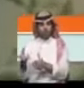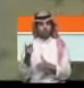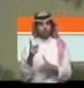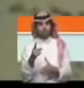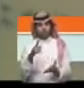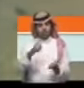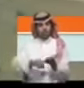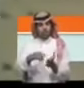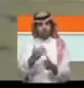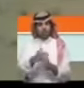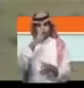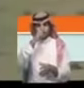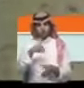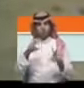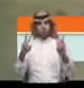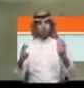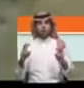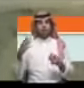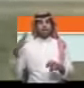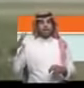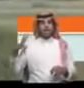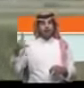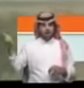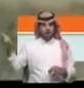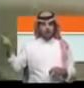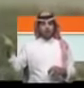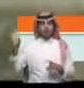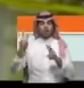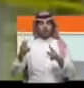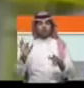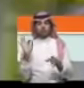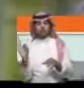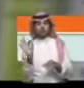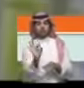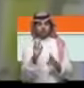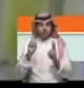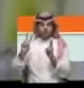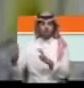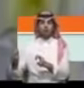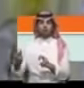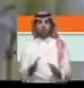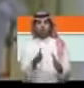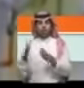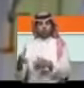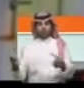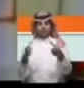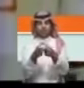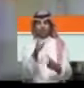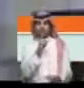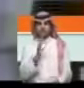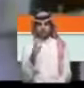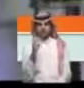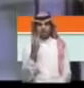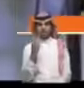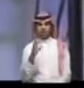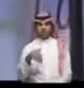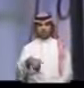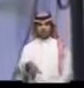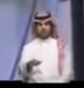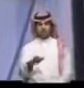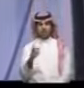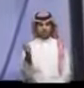هو التأكيد على ضرورة وقف إيران لزعزعة الاستقرار في المنطقة. وستعقد القمة في 13 و14